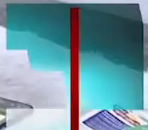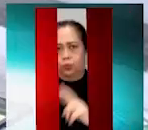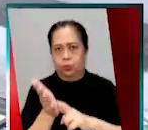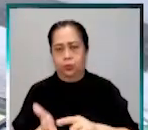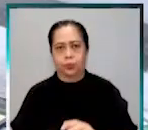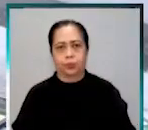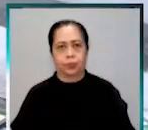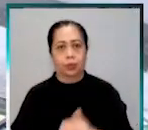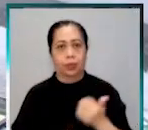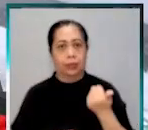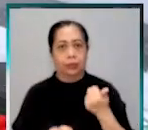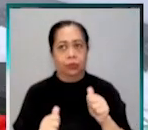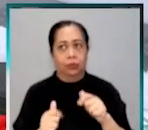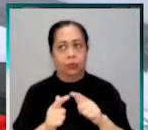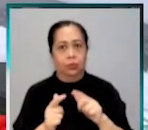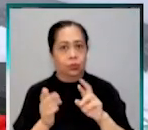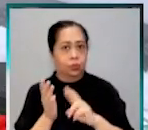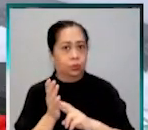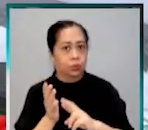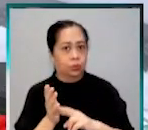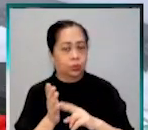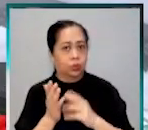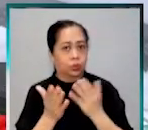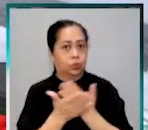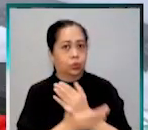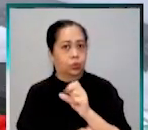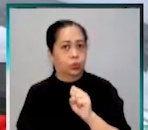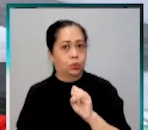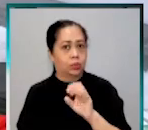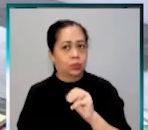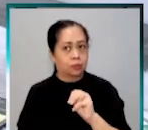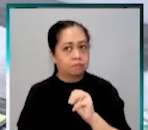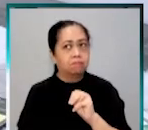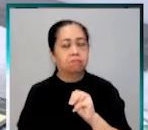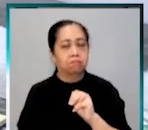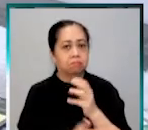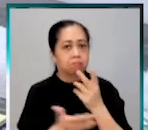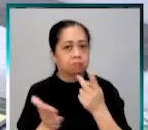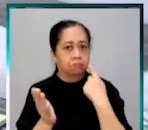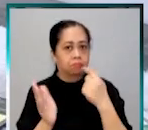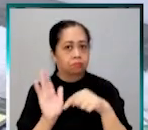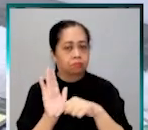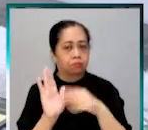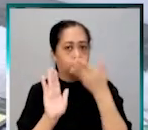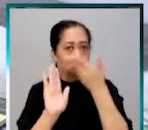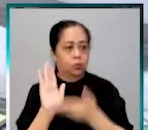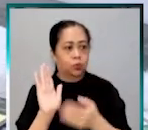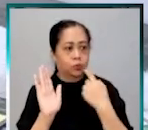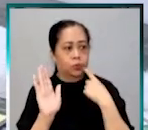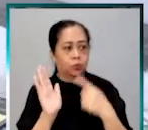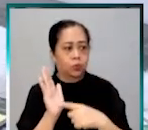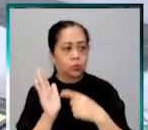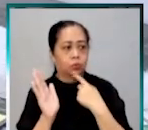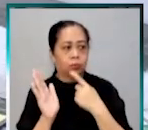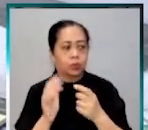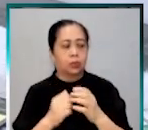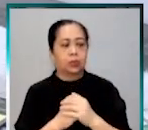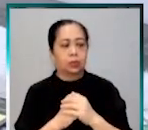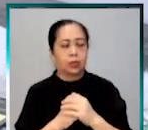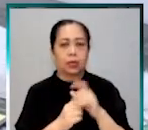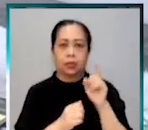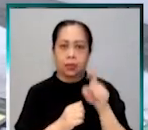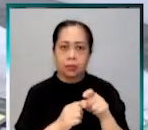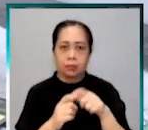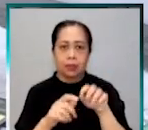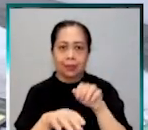Sinubukan natin mag-register ng mga bagong SIM at ito nga makikita natin, ano, sabi dito, dapat may ipapadala